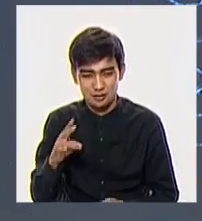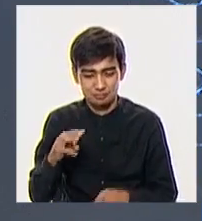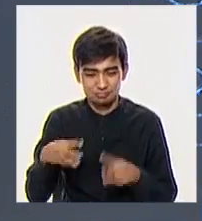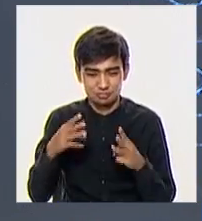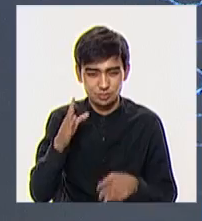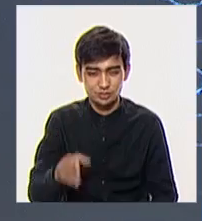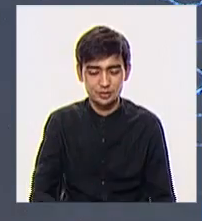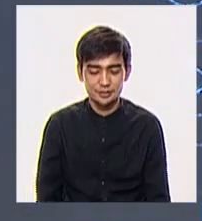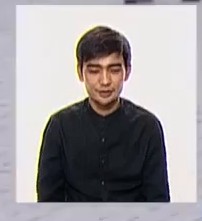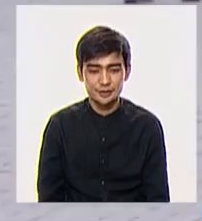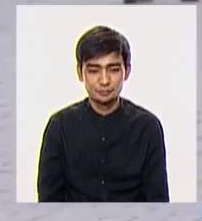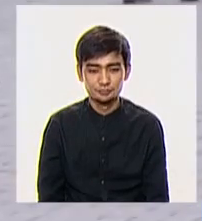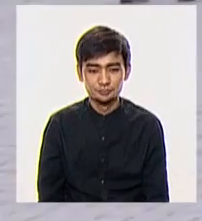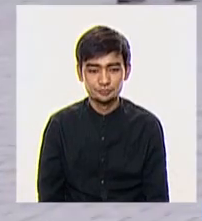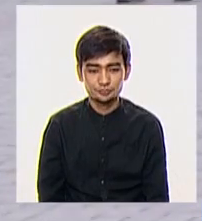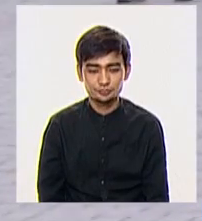болды.